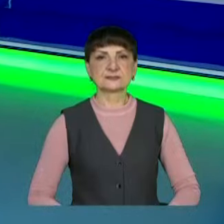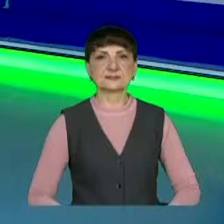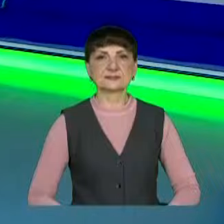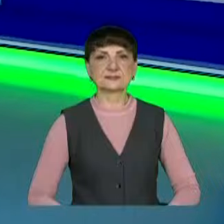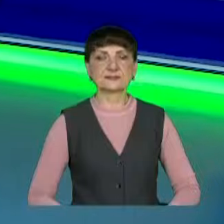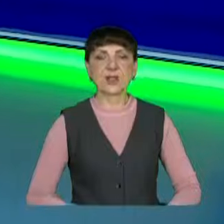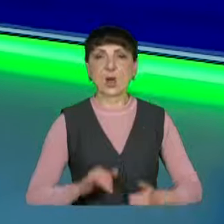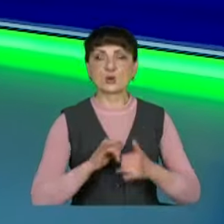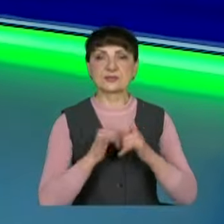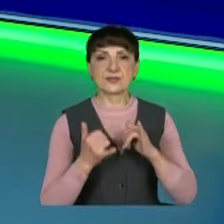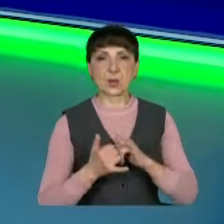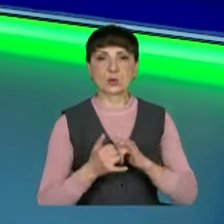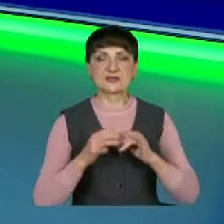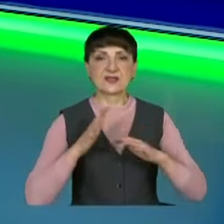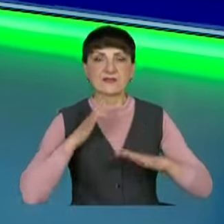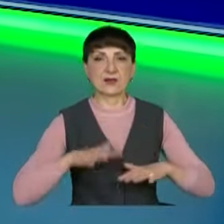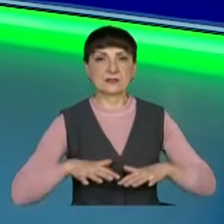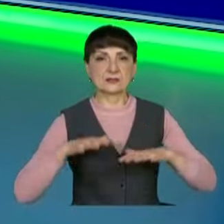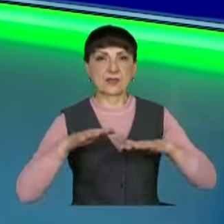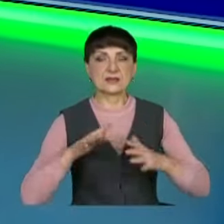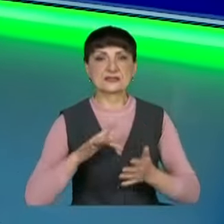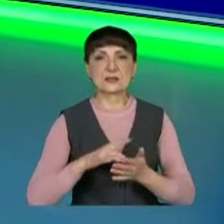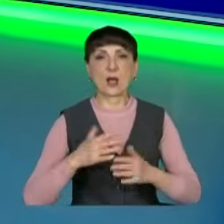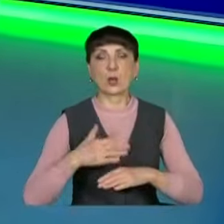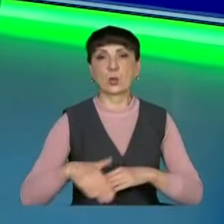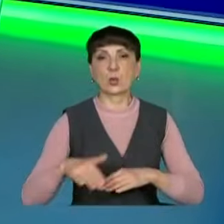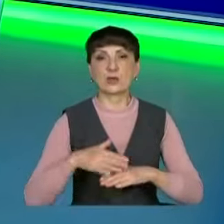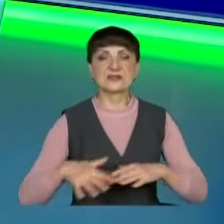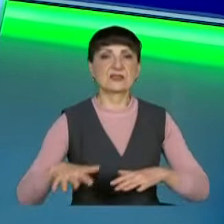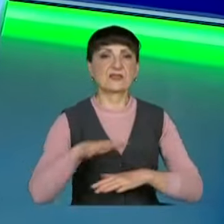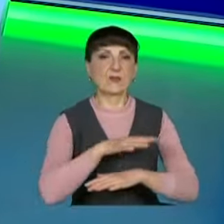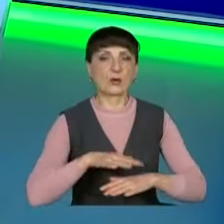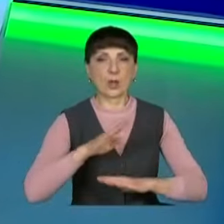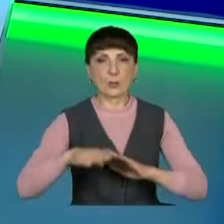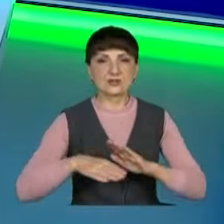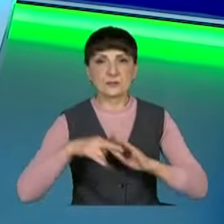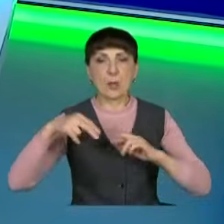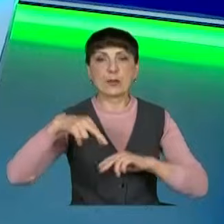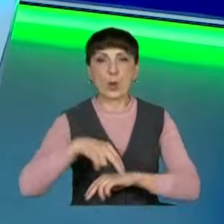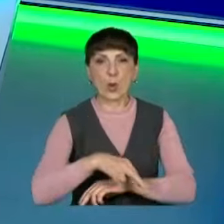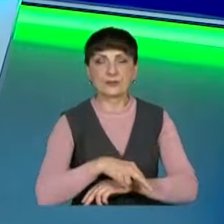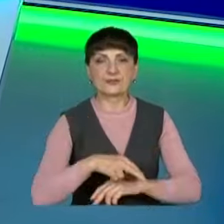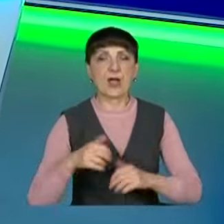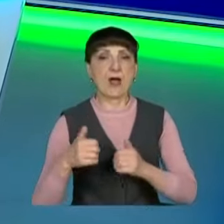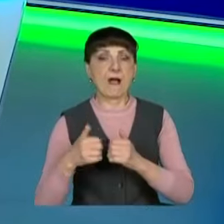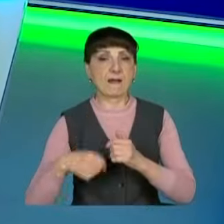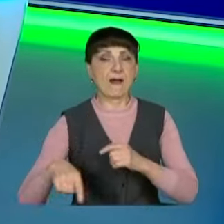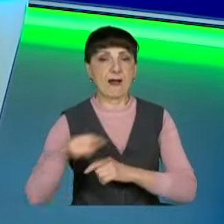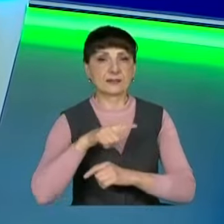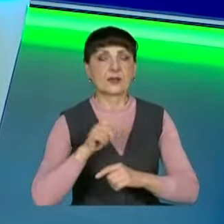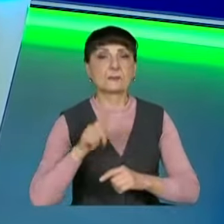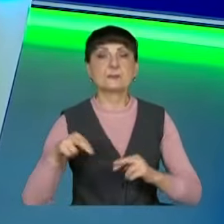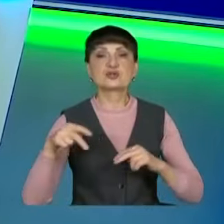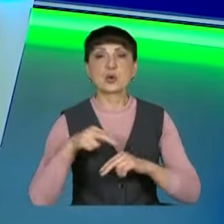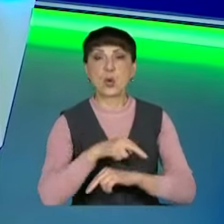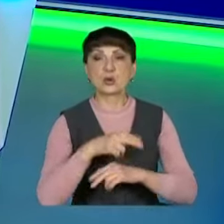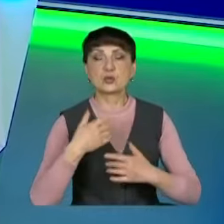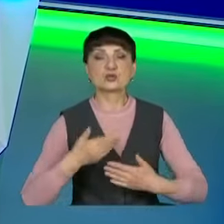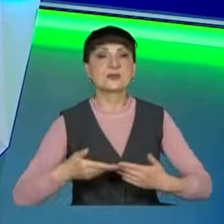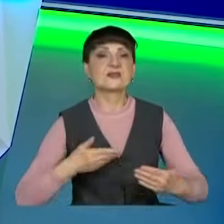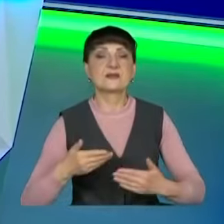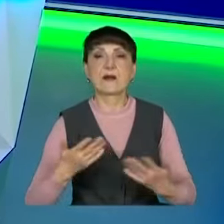В Усть-Каменогорске талые воды топят центральные улицы, дворы и подземные переходы. А на окраине областного центра пешеходы